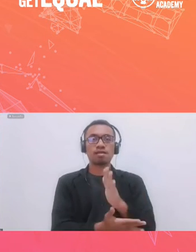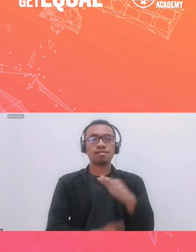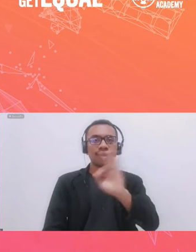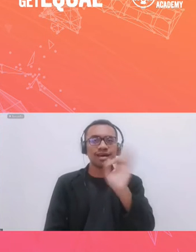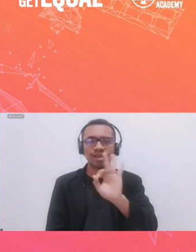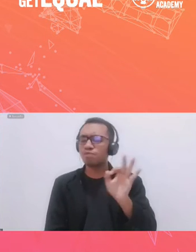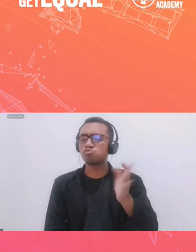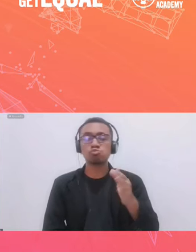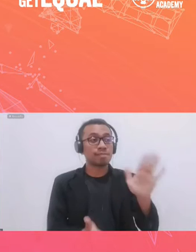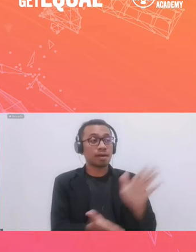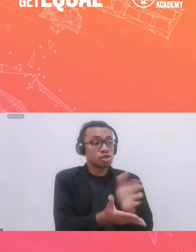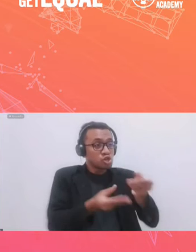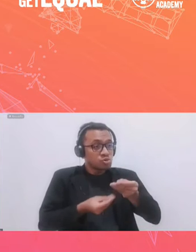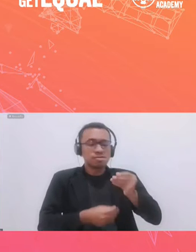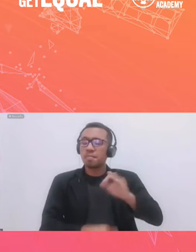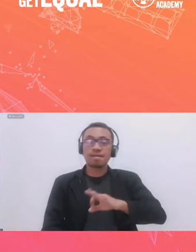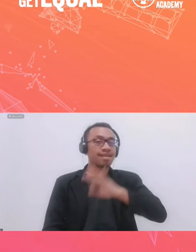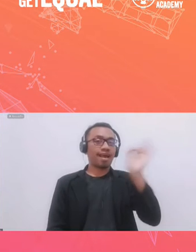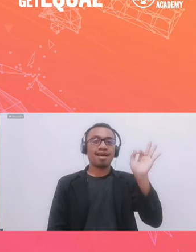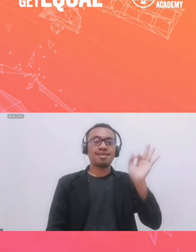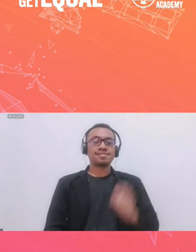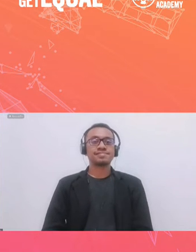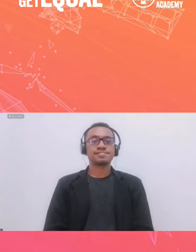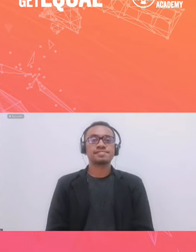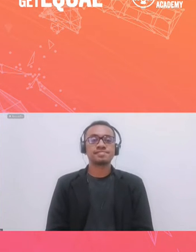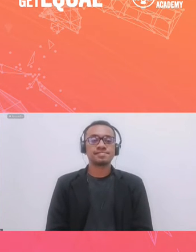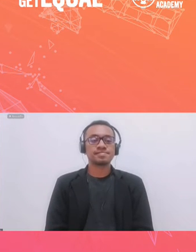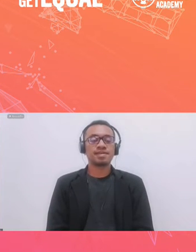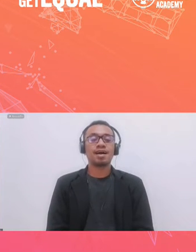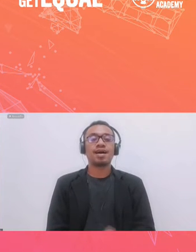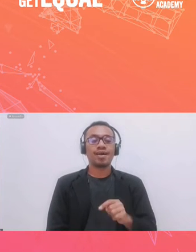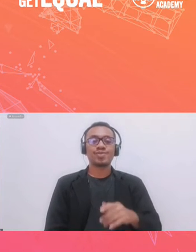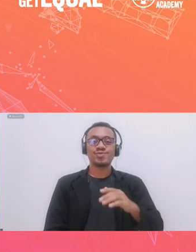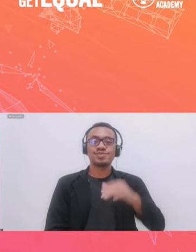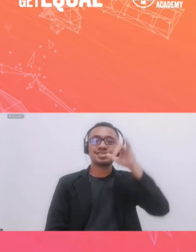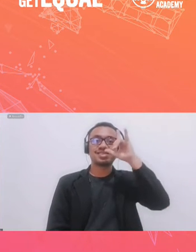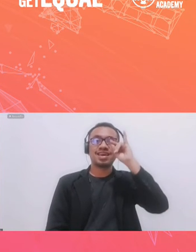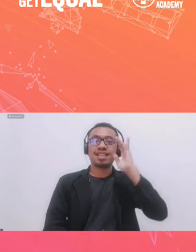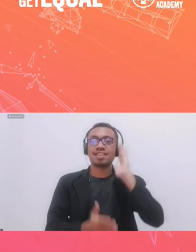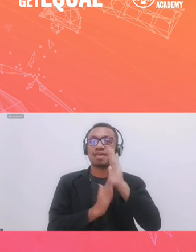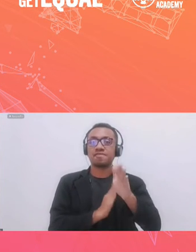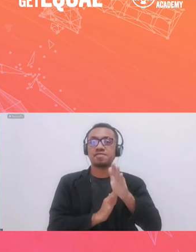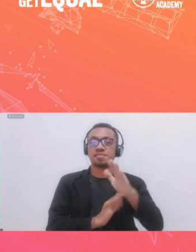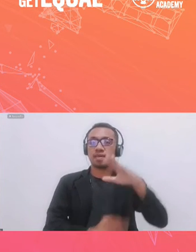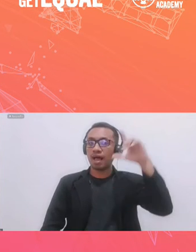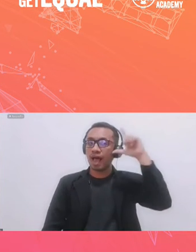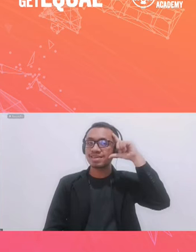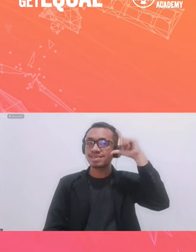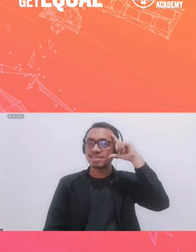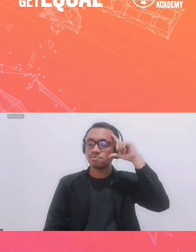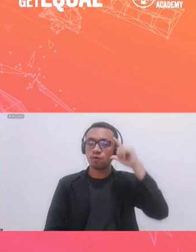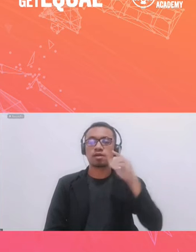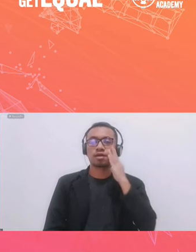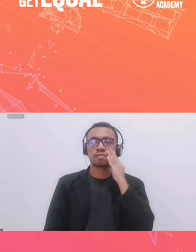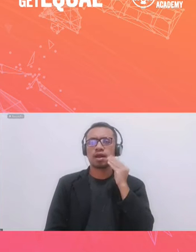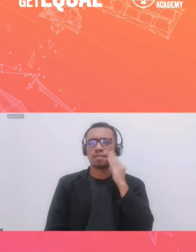sebelumnya. Kemudian pada saat sesi tersebut yang saya dapatkan adalah